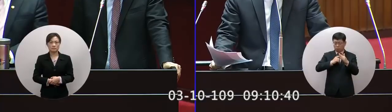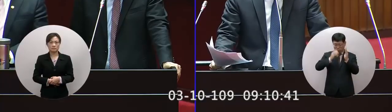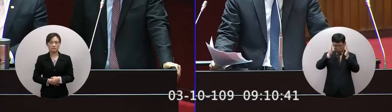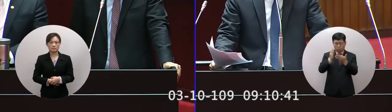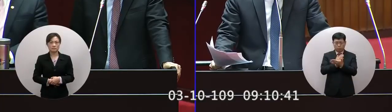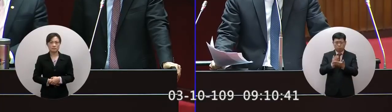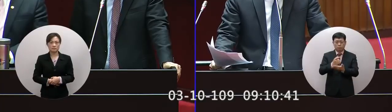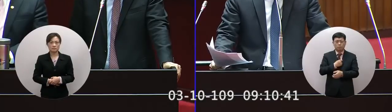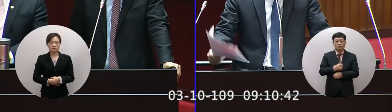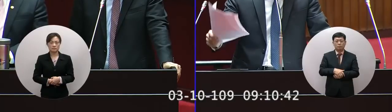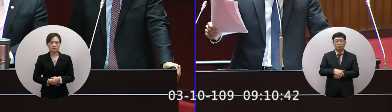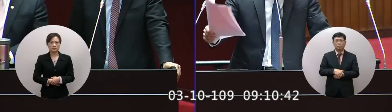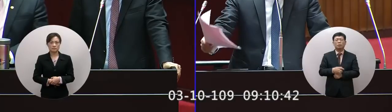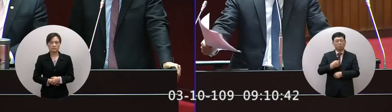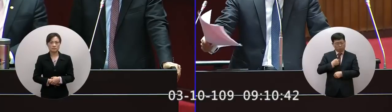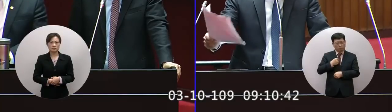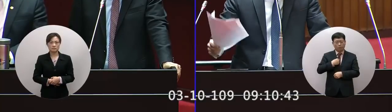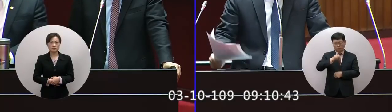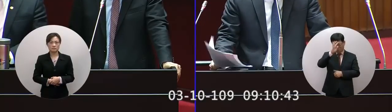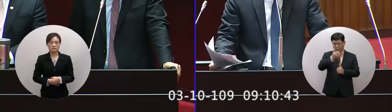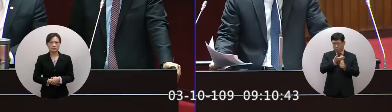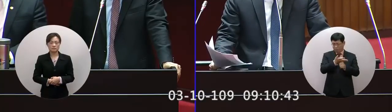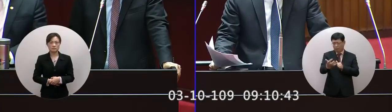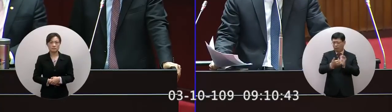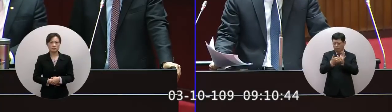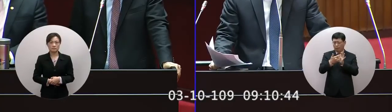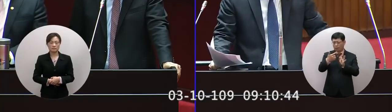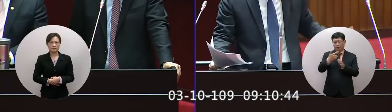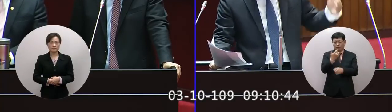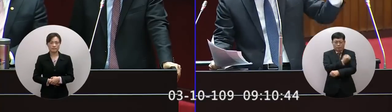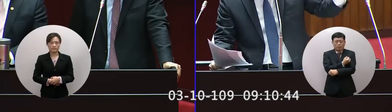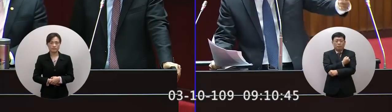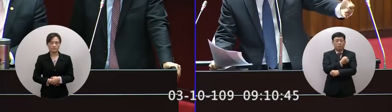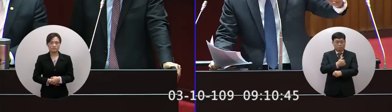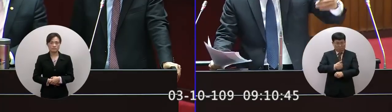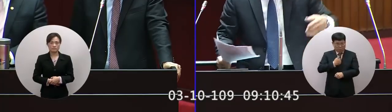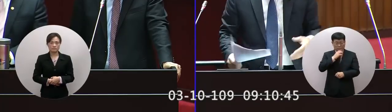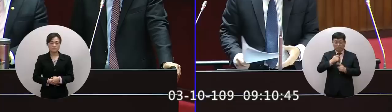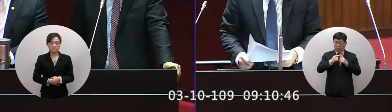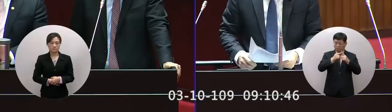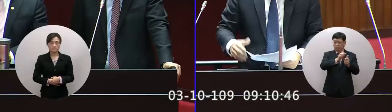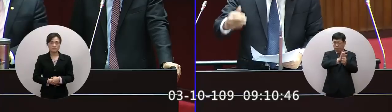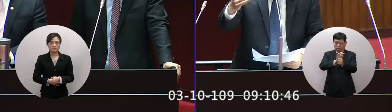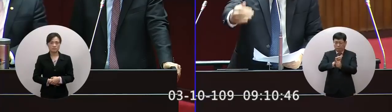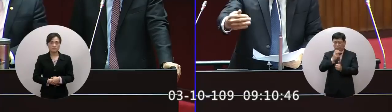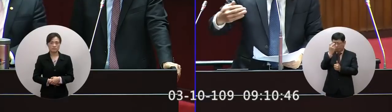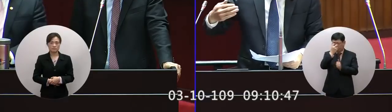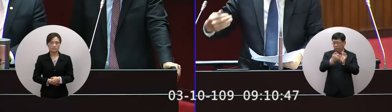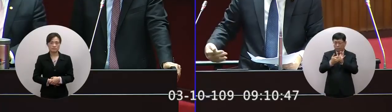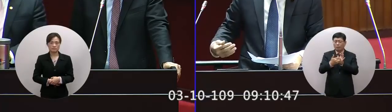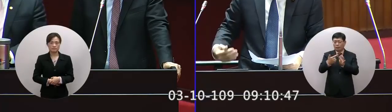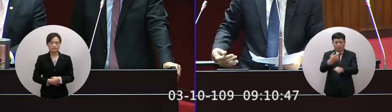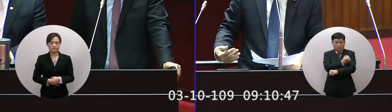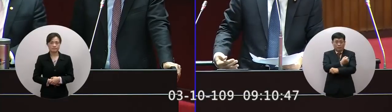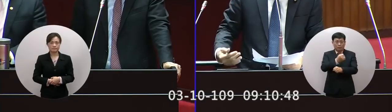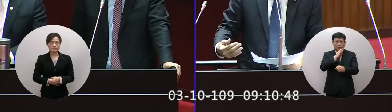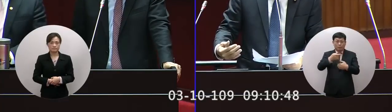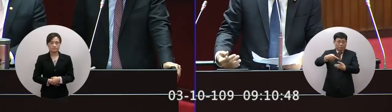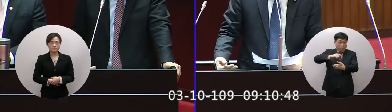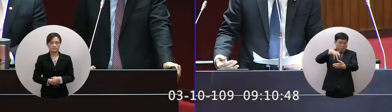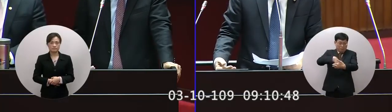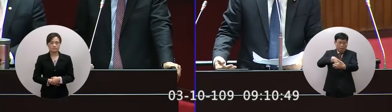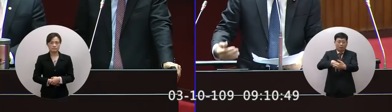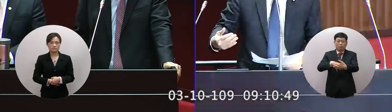好去评估的啦。我知道防疫很辛苦，第一线在这边做防疫很辛苦，可是第一线后面